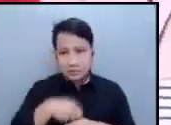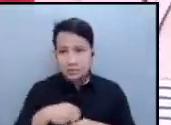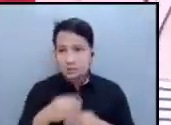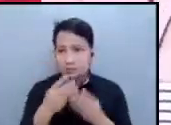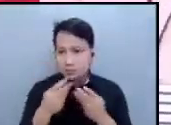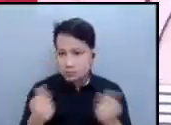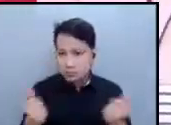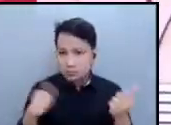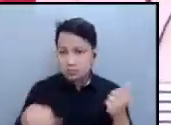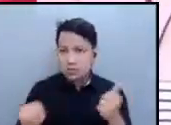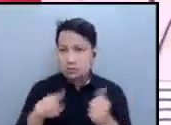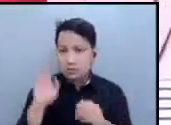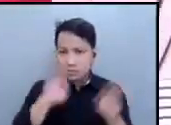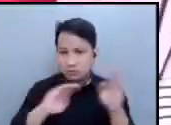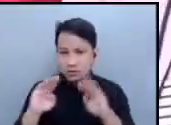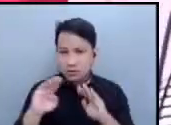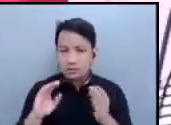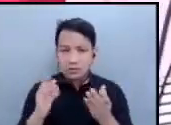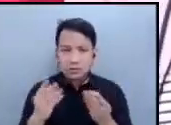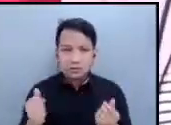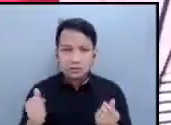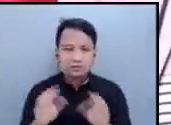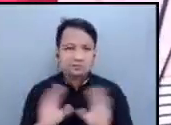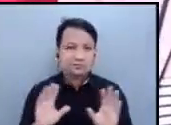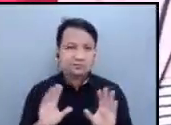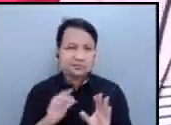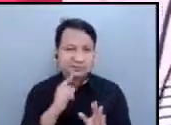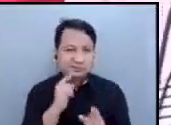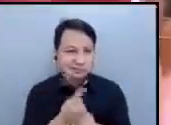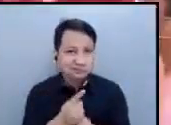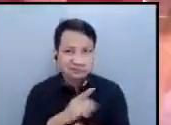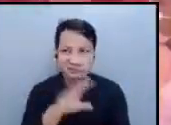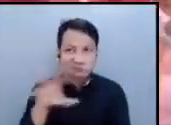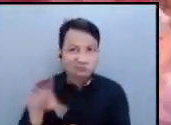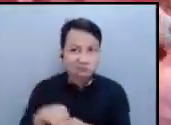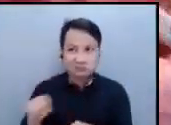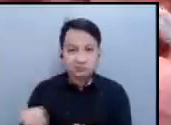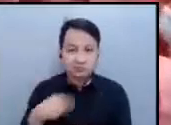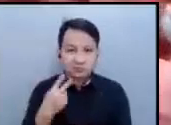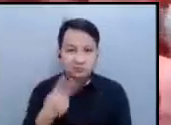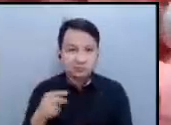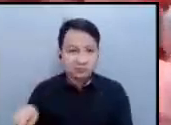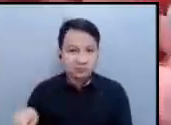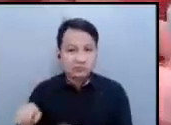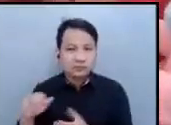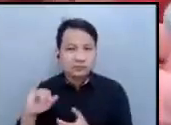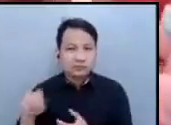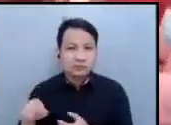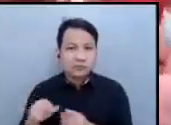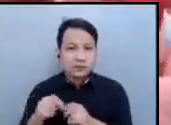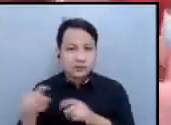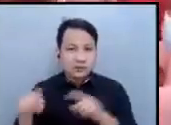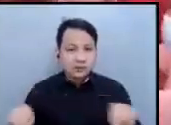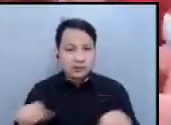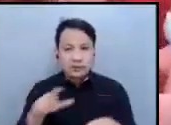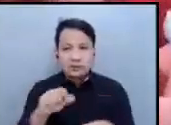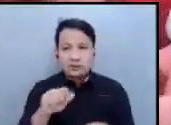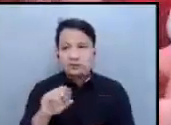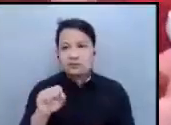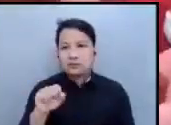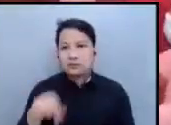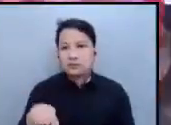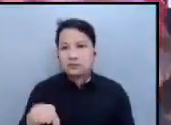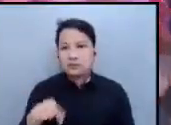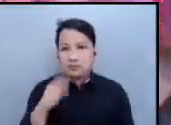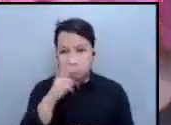mga problema dito. Pero yung hindi kasi tama na hindi sila binibigyan ng boses. Nag-ikot din sa ilang lugar sa Antique si Robredo para bisitahin ng